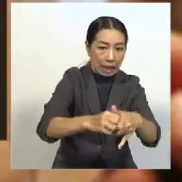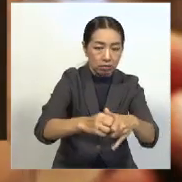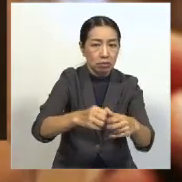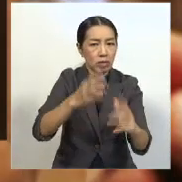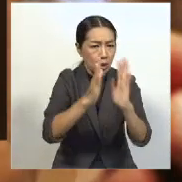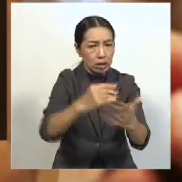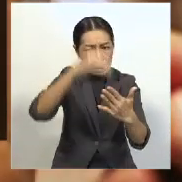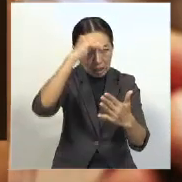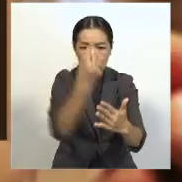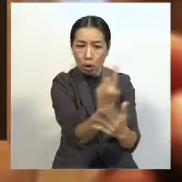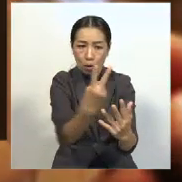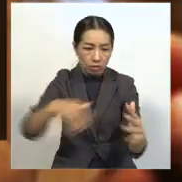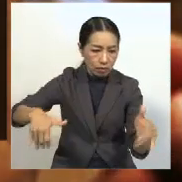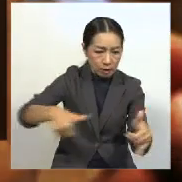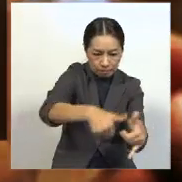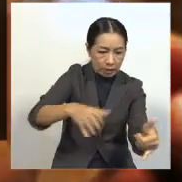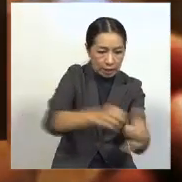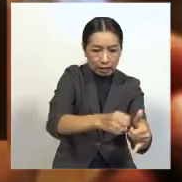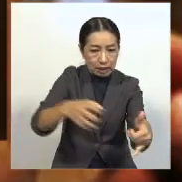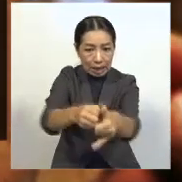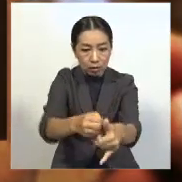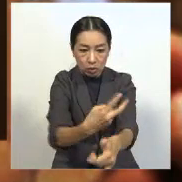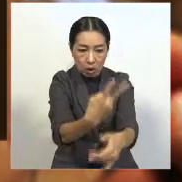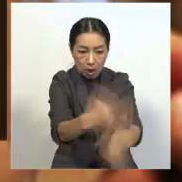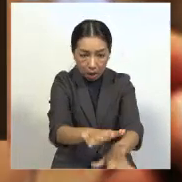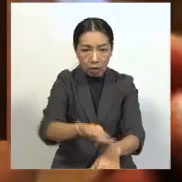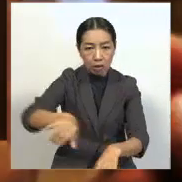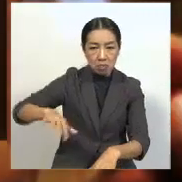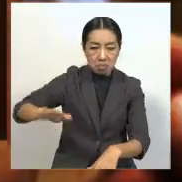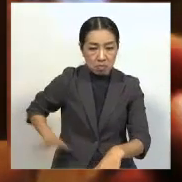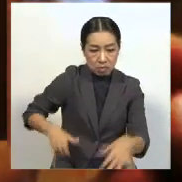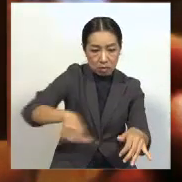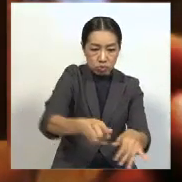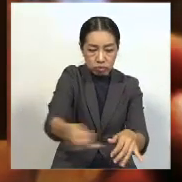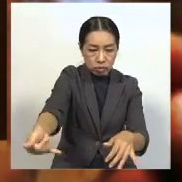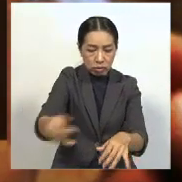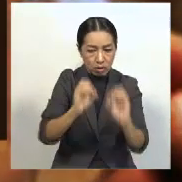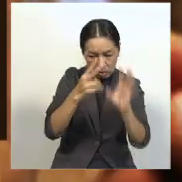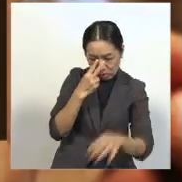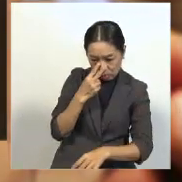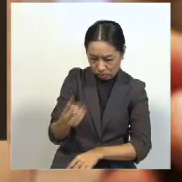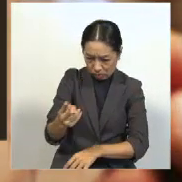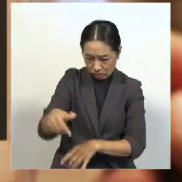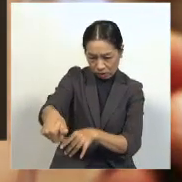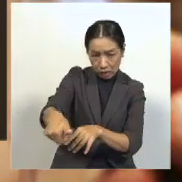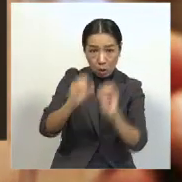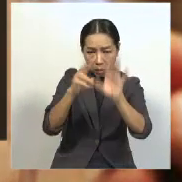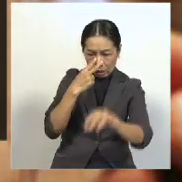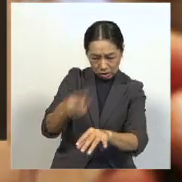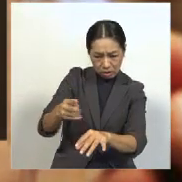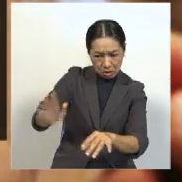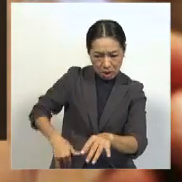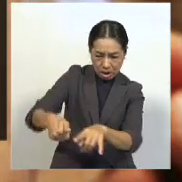เด็กนักเรียนถูกกัดเนี่ยครูก็เดินไปดูตัวสุนัขตัวสีขาวที่ไปกัดเด็กก็พบว่ามีอาการแปลกๆครับตัวแ